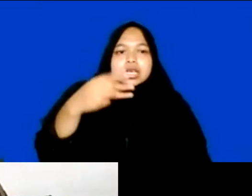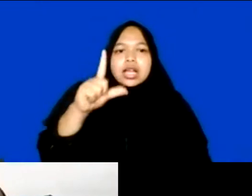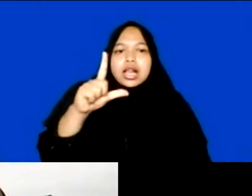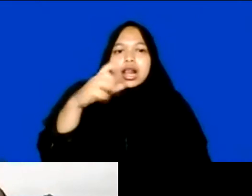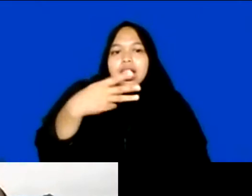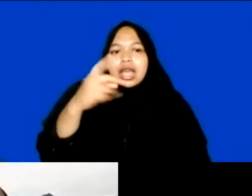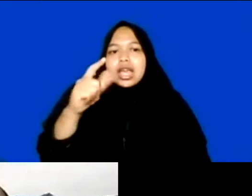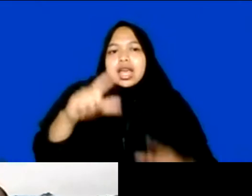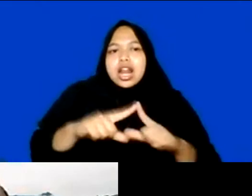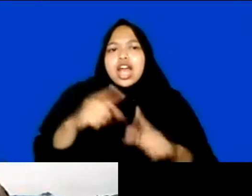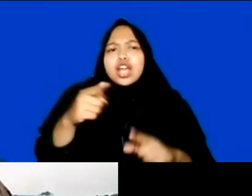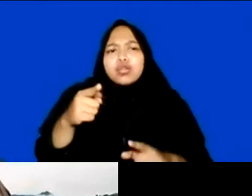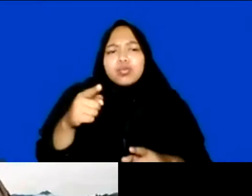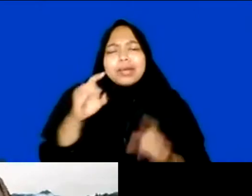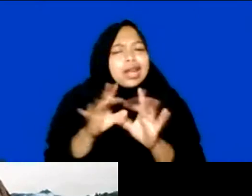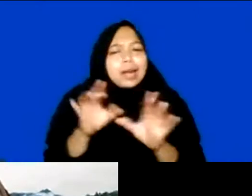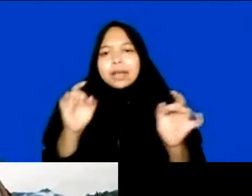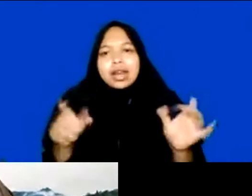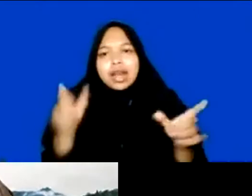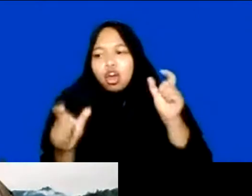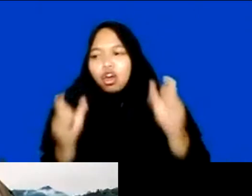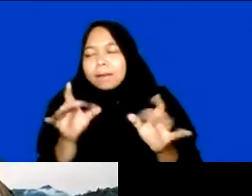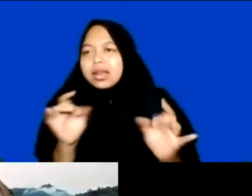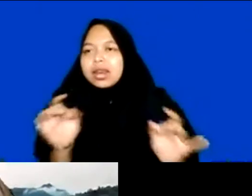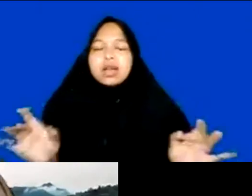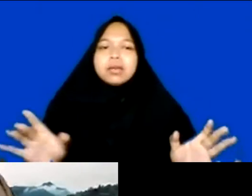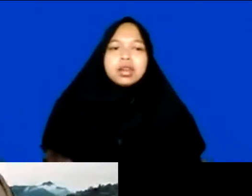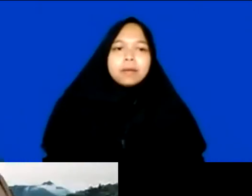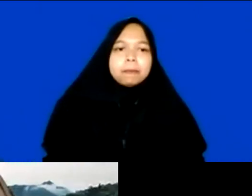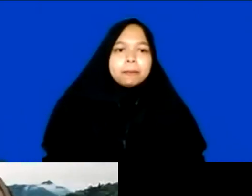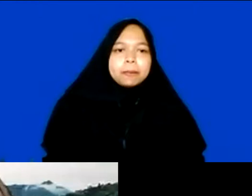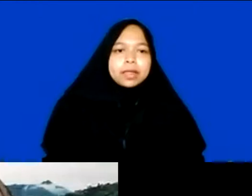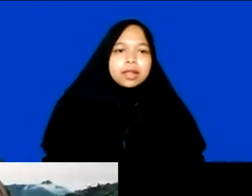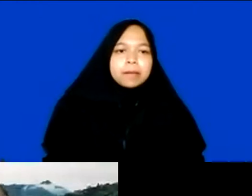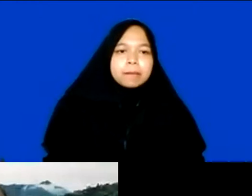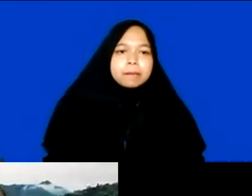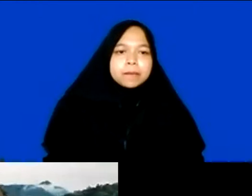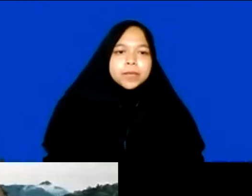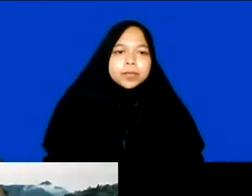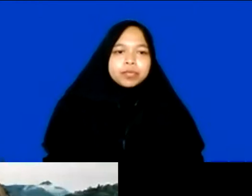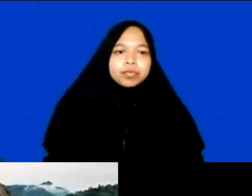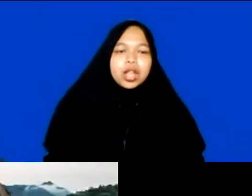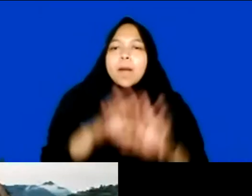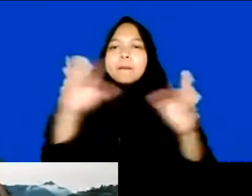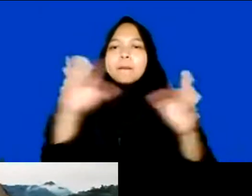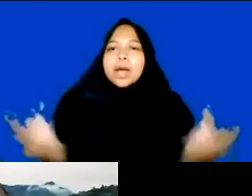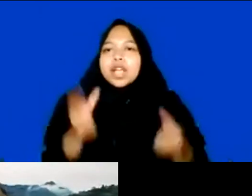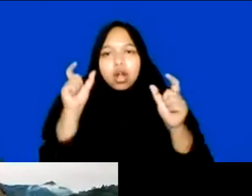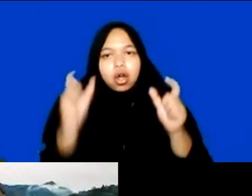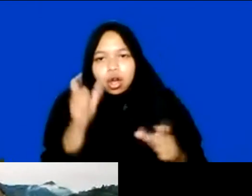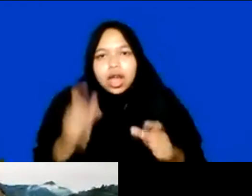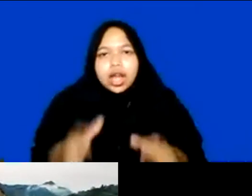pasti banyak orang yang juga fanatik gitu loh, seneng dengan karya-karyanya hospit. Ketika dia udah mulai menyukai hospit